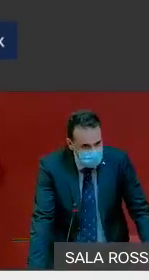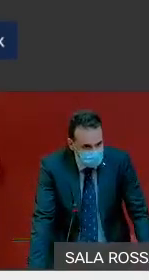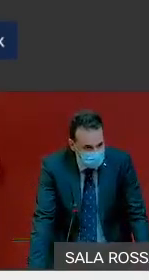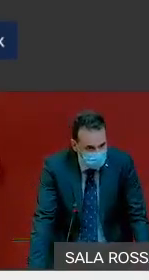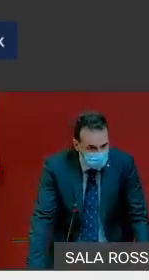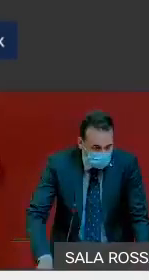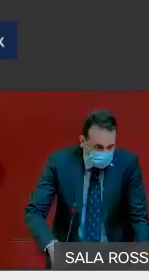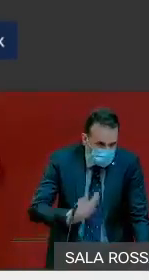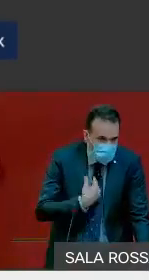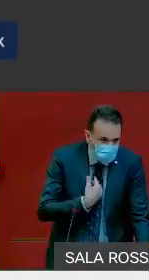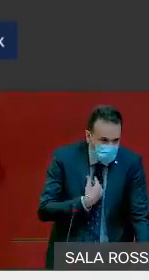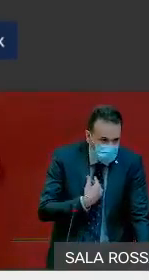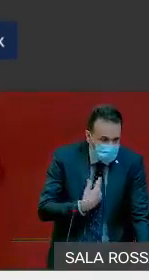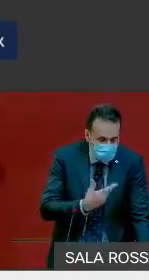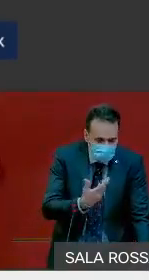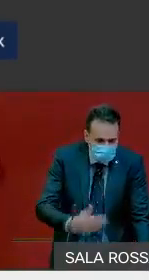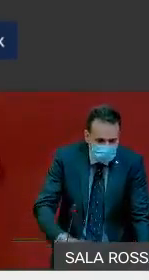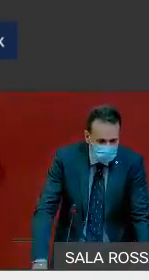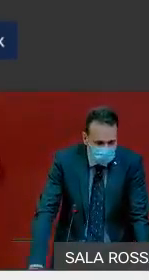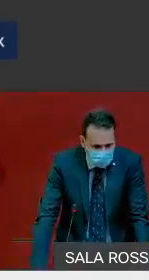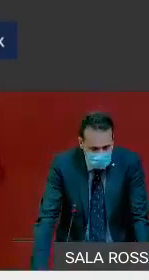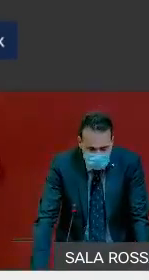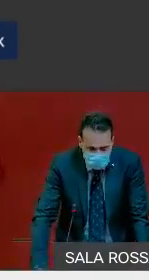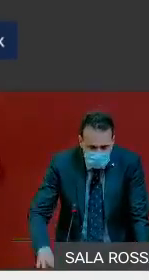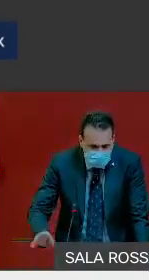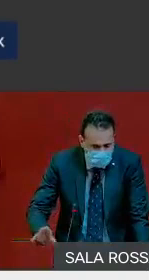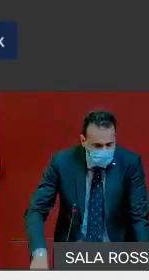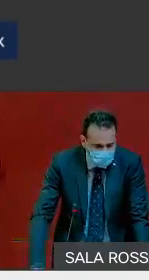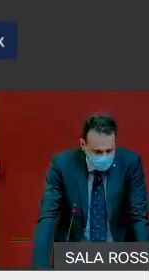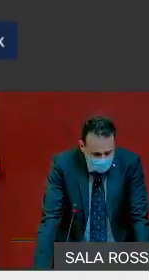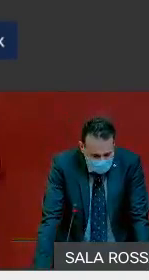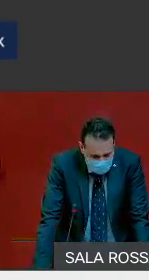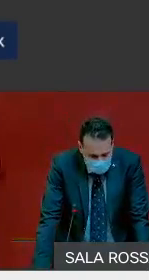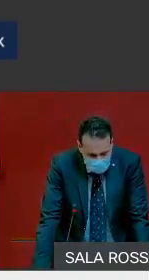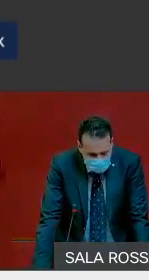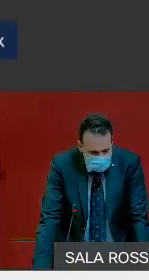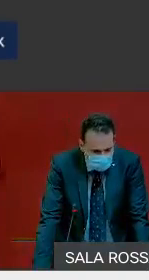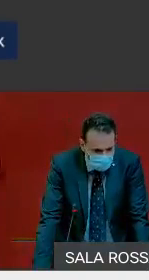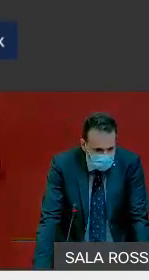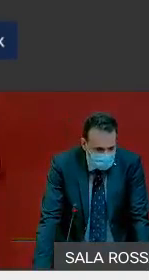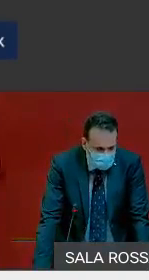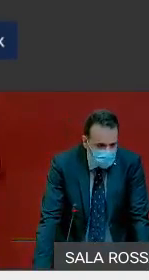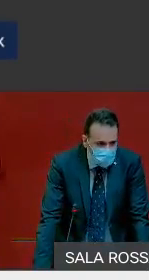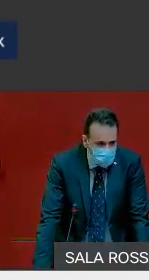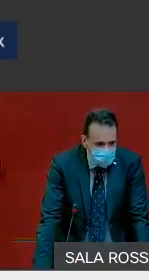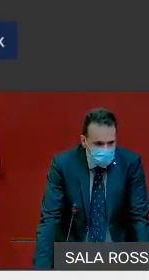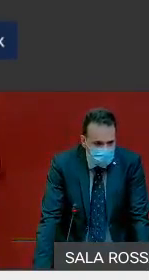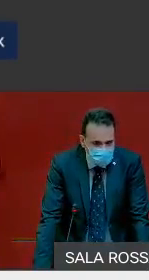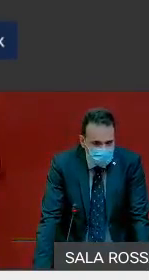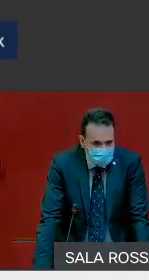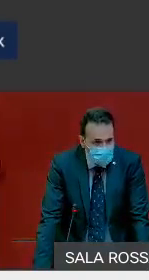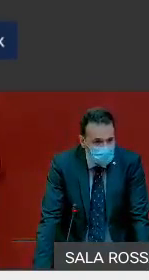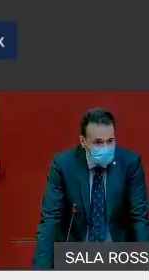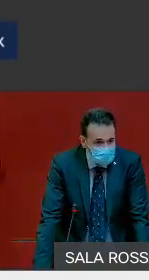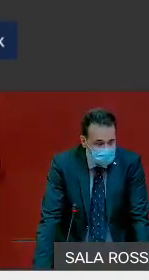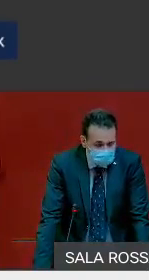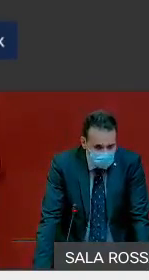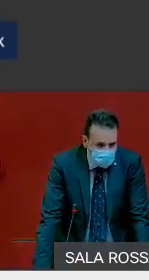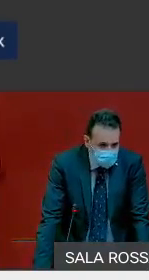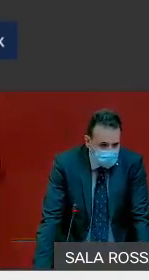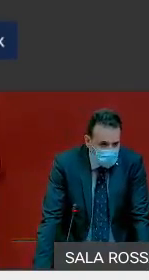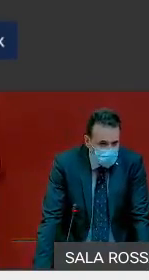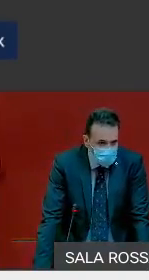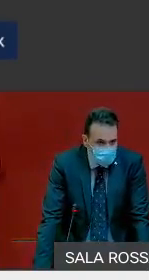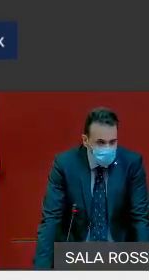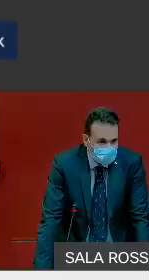aree sempre sull'aeroporto che a mio parere sempre nel rispetto delle delle amministrazioni potrebbero essere utilizzate ancora meglio sempre